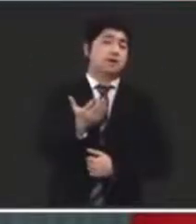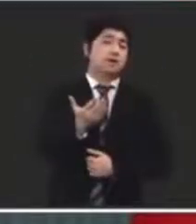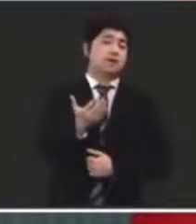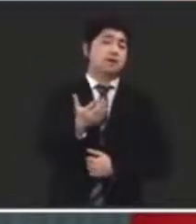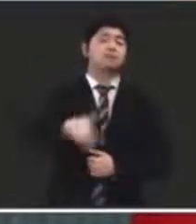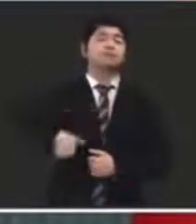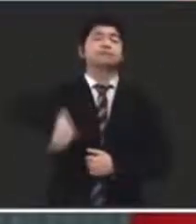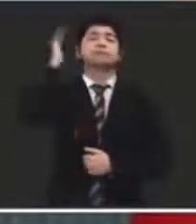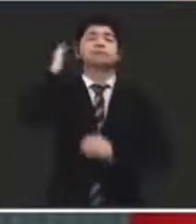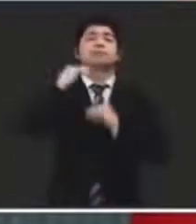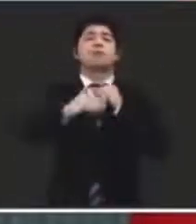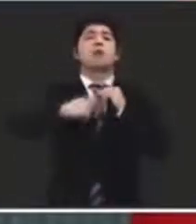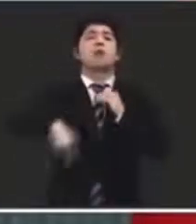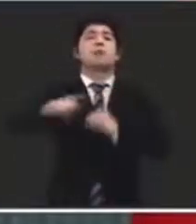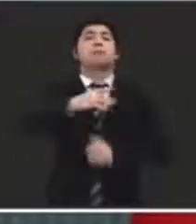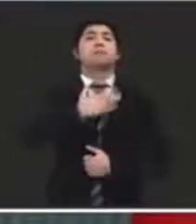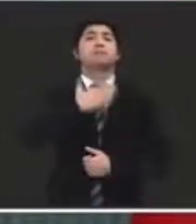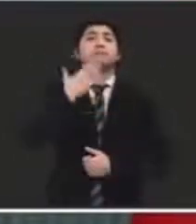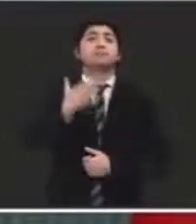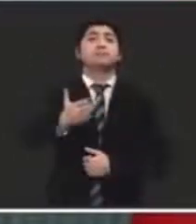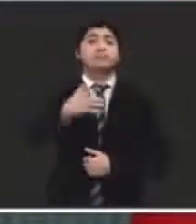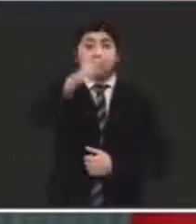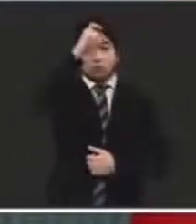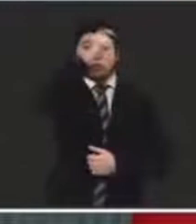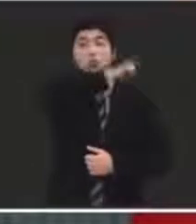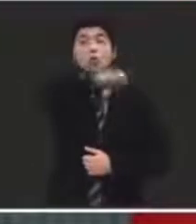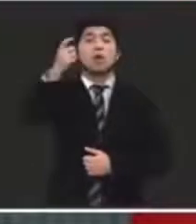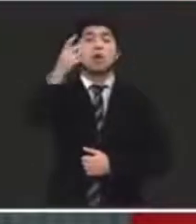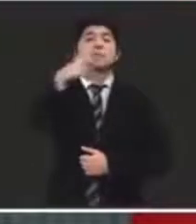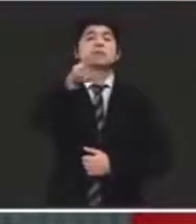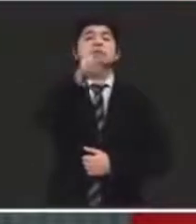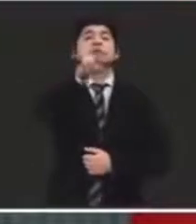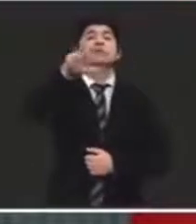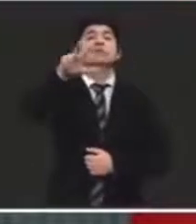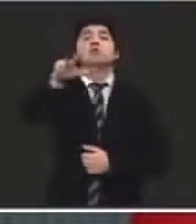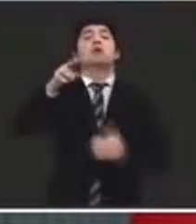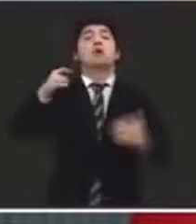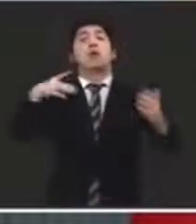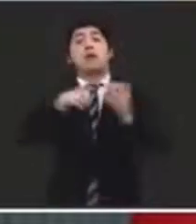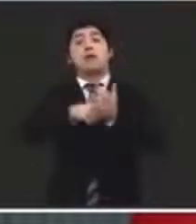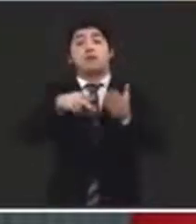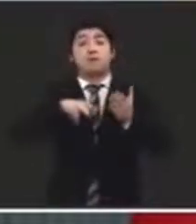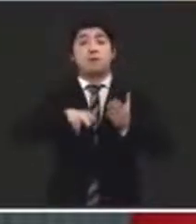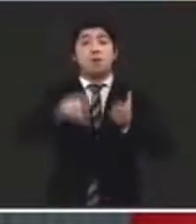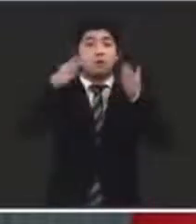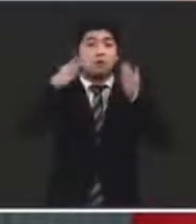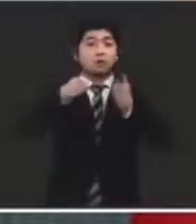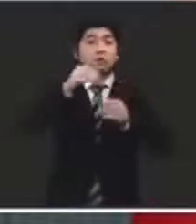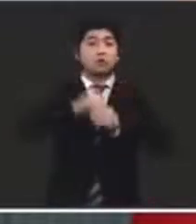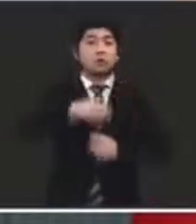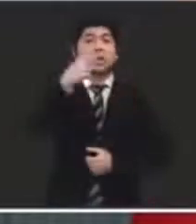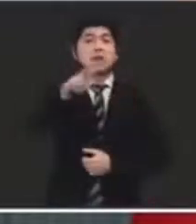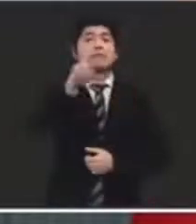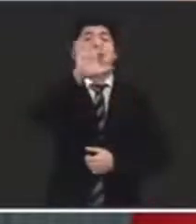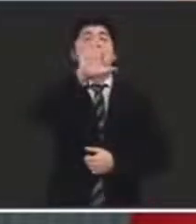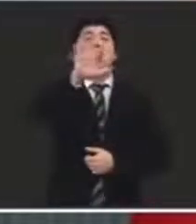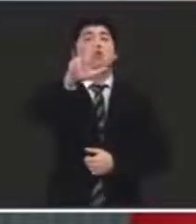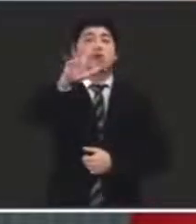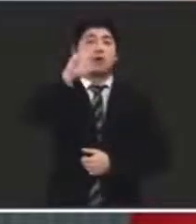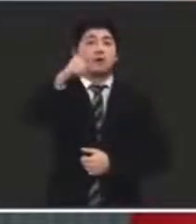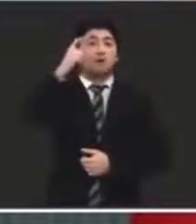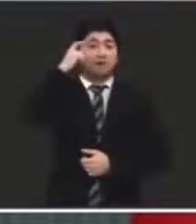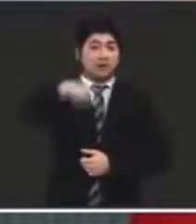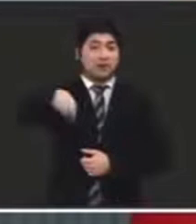Aziz milletim Türkiye'nin 2023 hedeflerine ulaşmasında 2053 vizyonunu